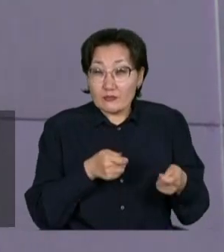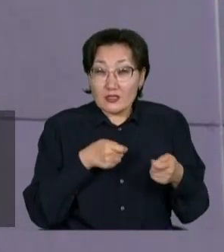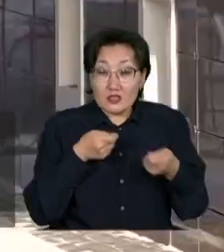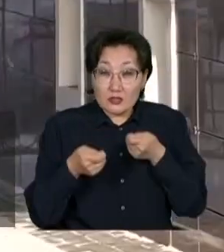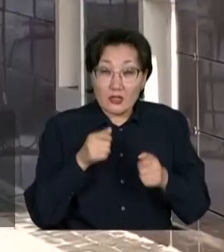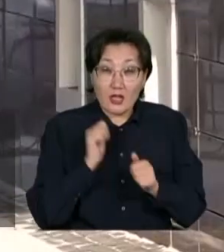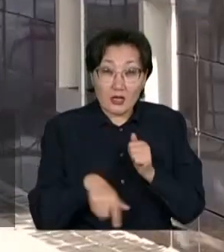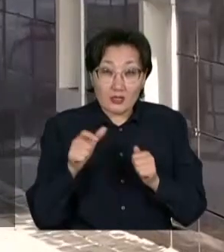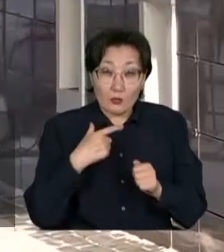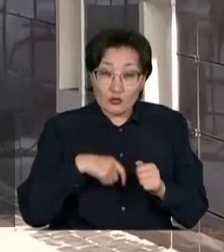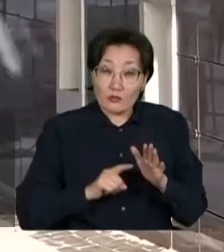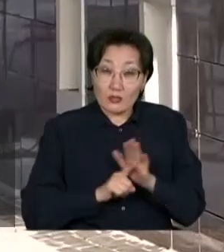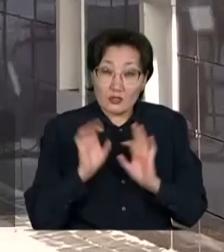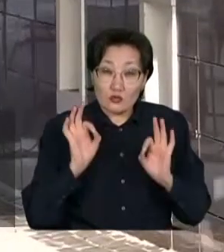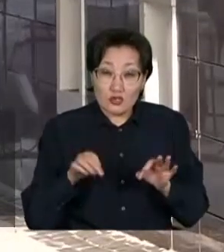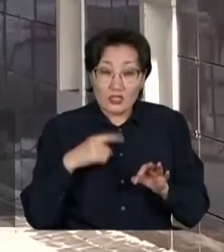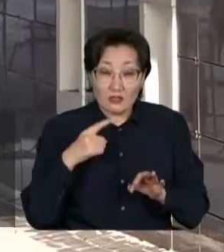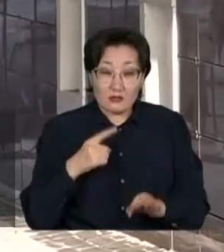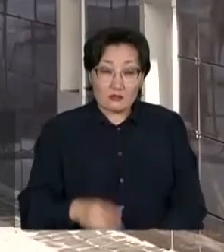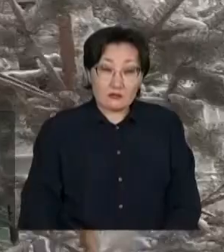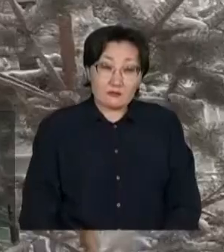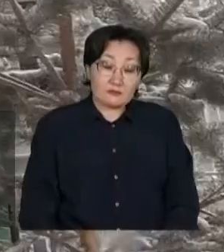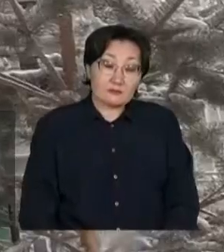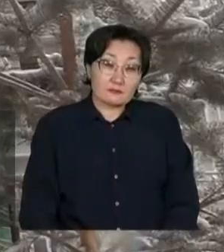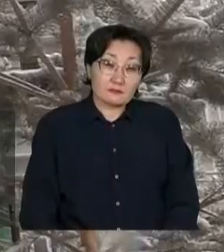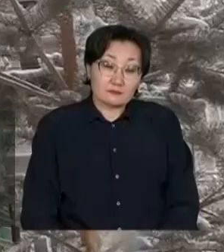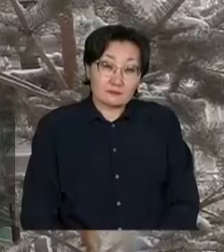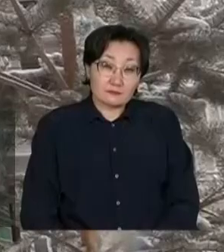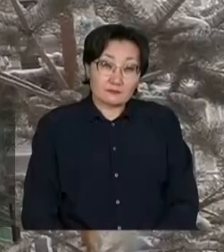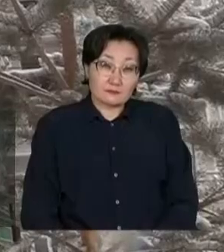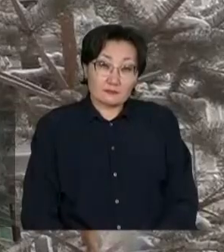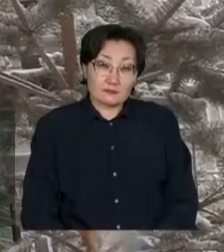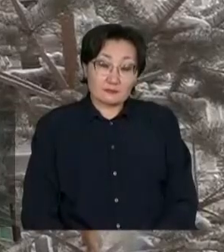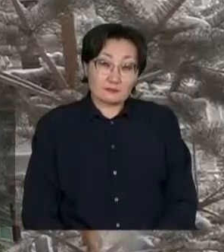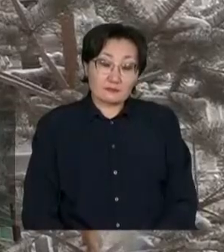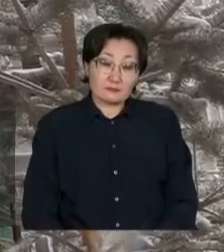екенін айтады. Кәмшат Мұхамеджан, Нұрлан Өтегенов, Дастан Темірбекұлы, Алматы телеарнасы, Астана.